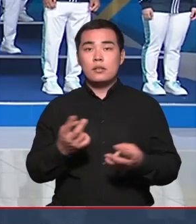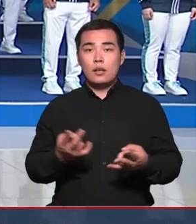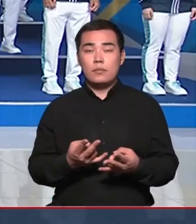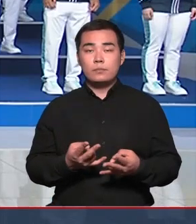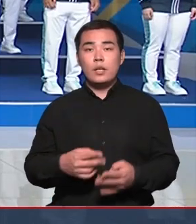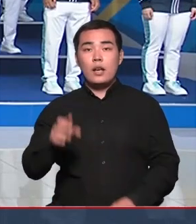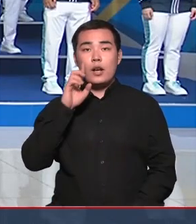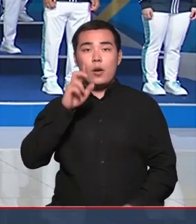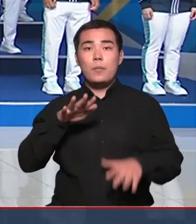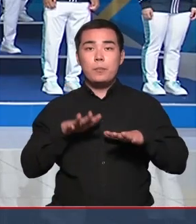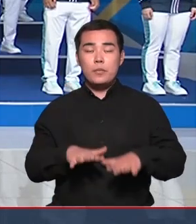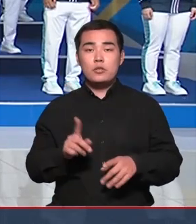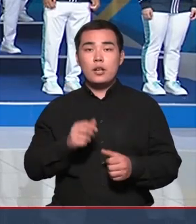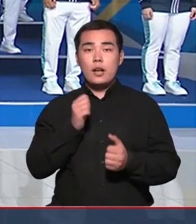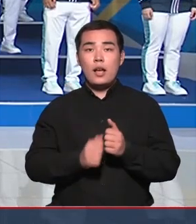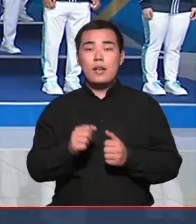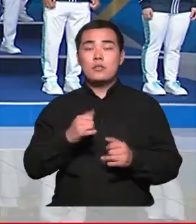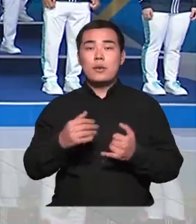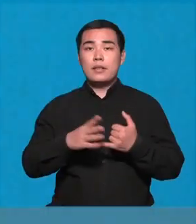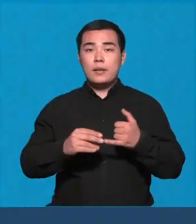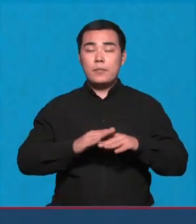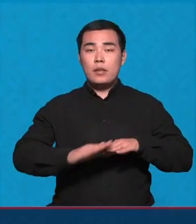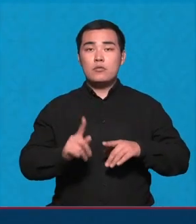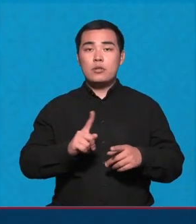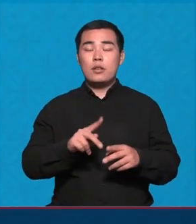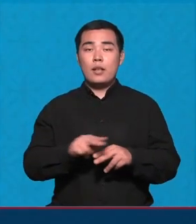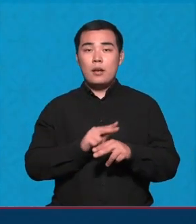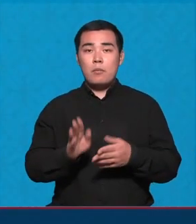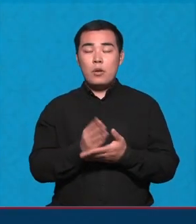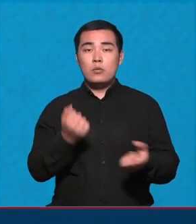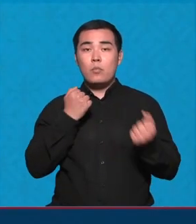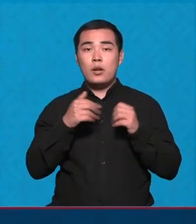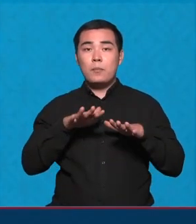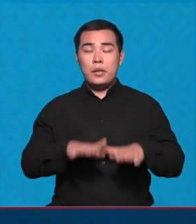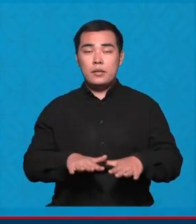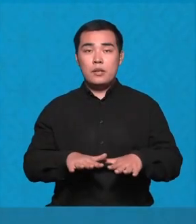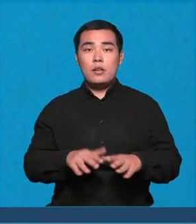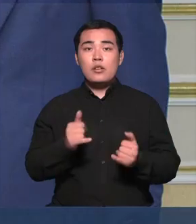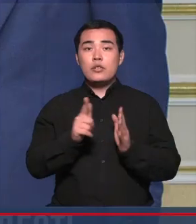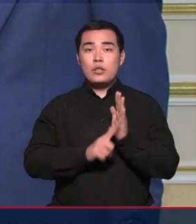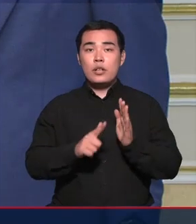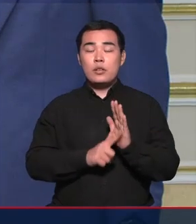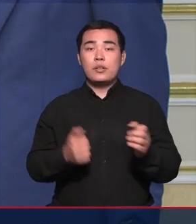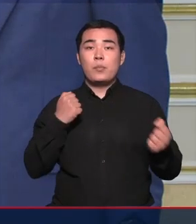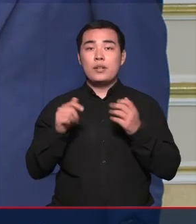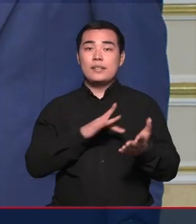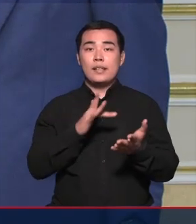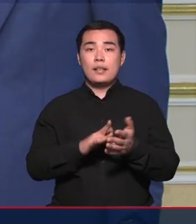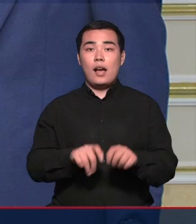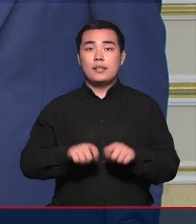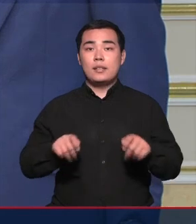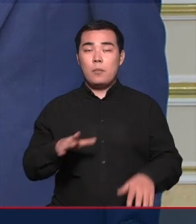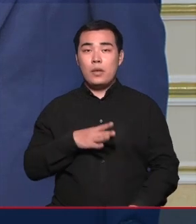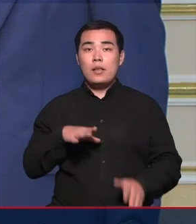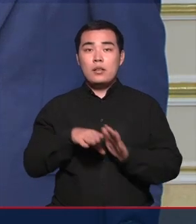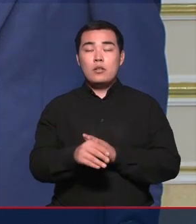мекендерде арнайы алаңдар салынып жатыр. Өткен жылдың өзінде 70-ке жуық спорт орталығы ашылды.